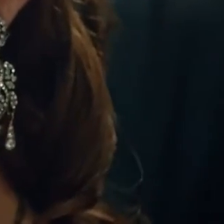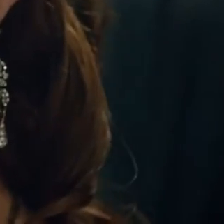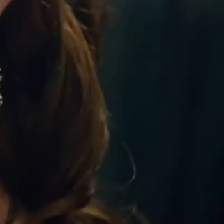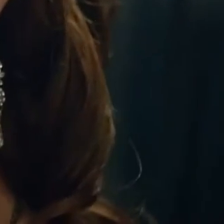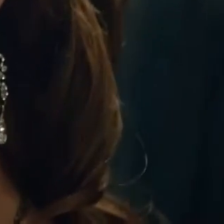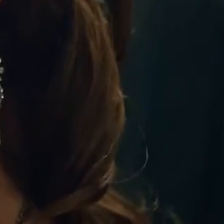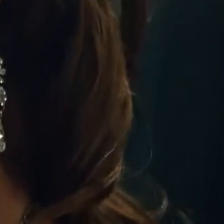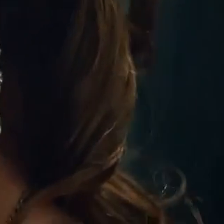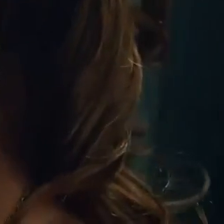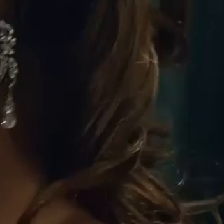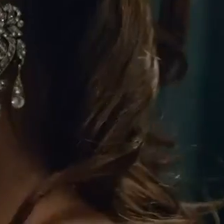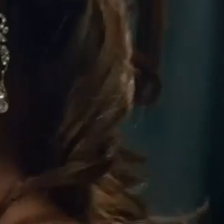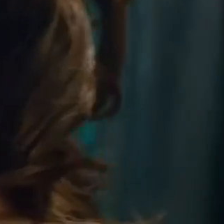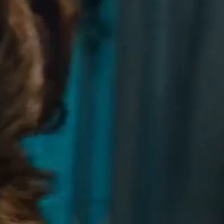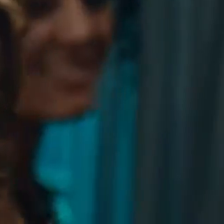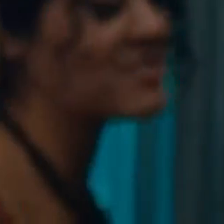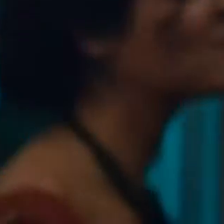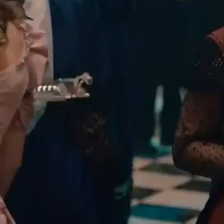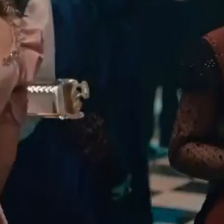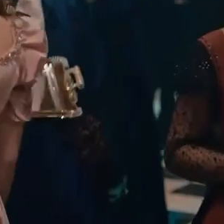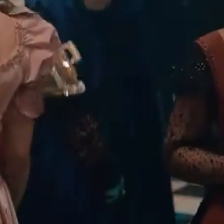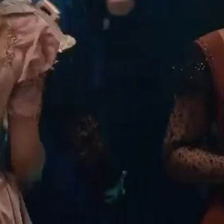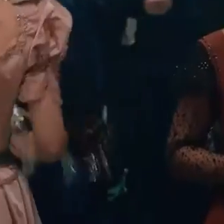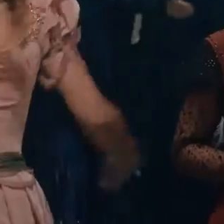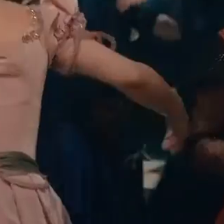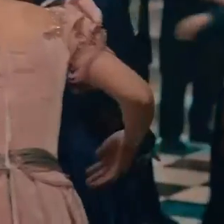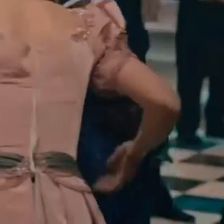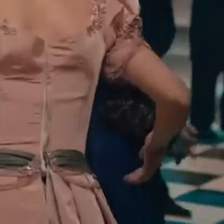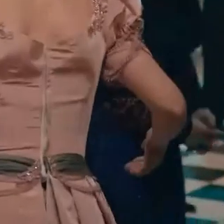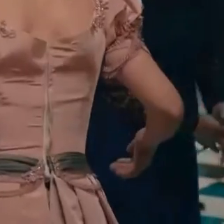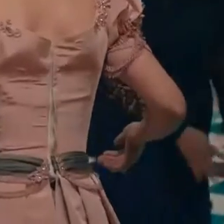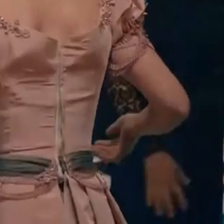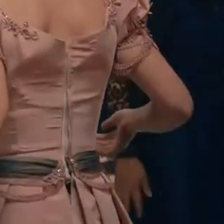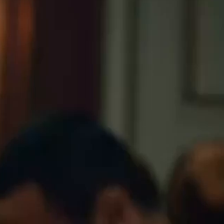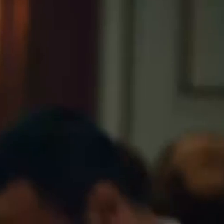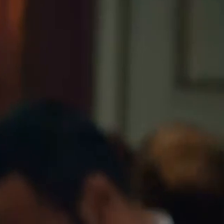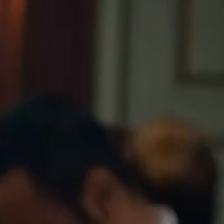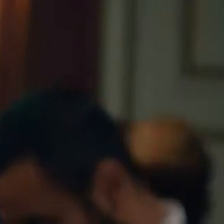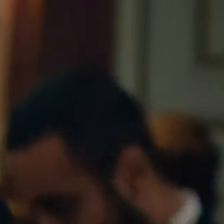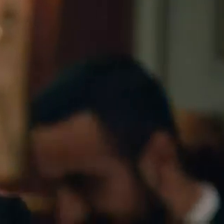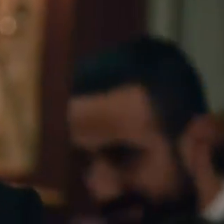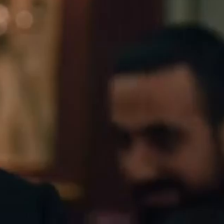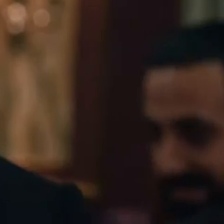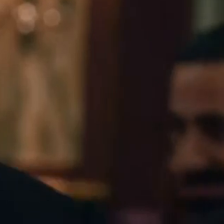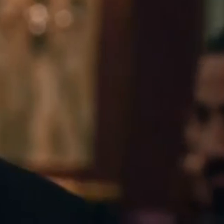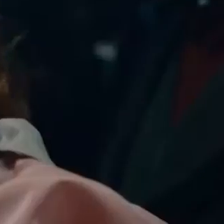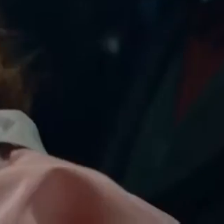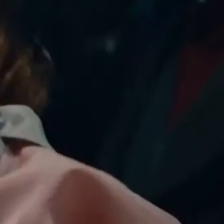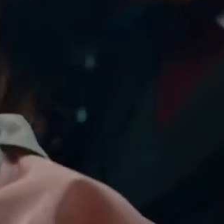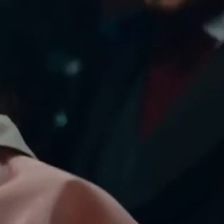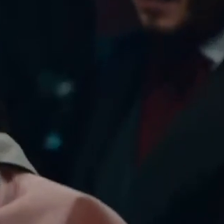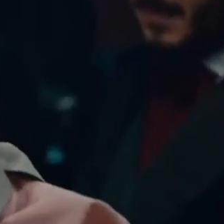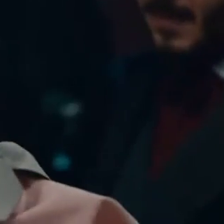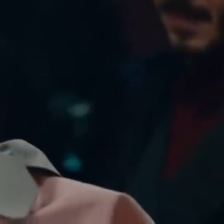Lara gülümsemeye çalıştı. Mustafa'ya bakarak birkaç adım attı ki... Pardon. Mustafa gülüyor, başını yana çevirdi.